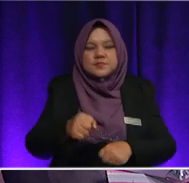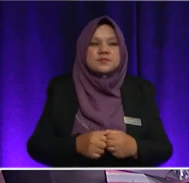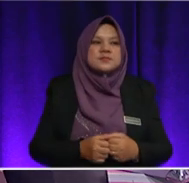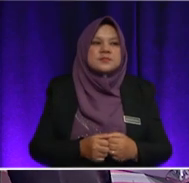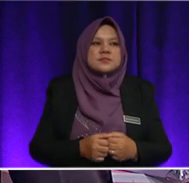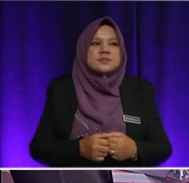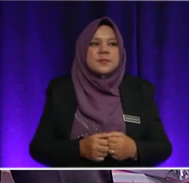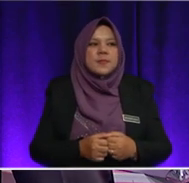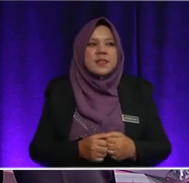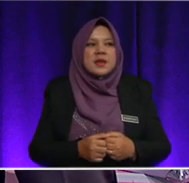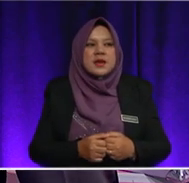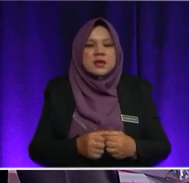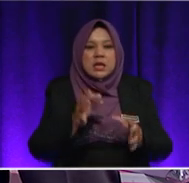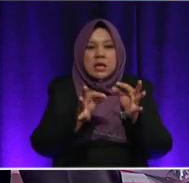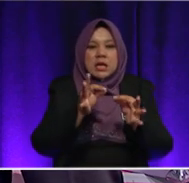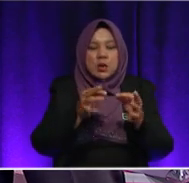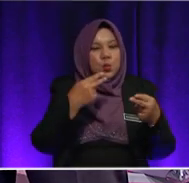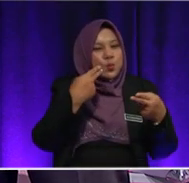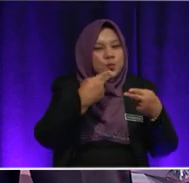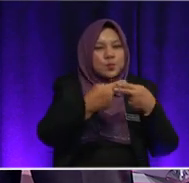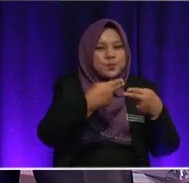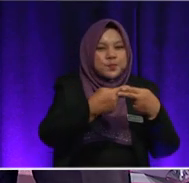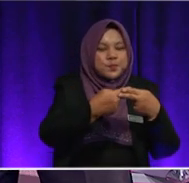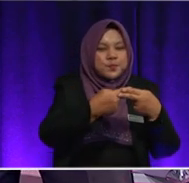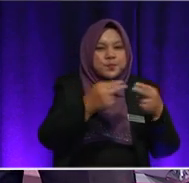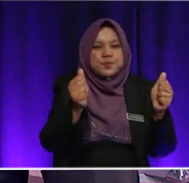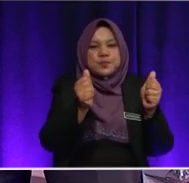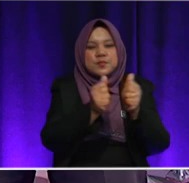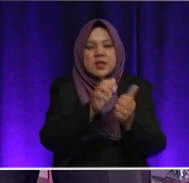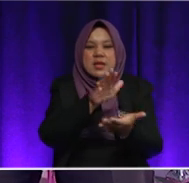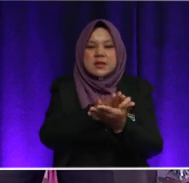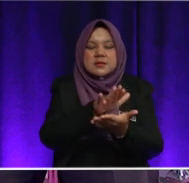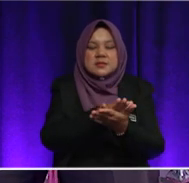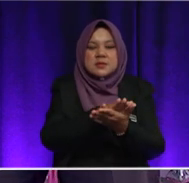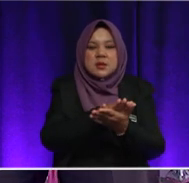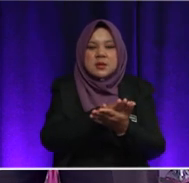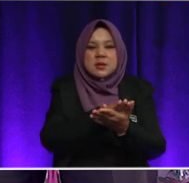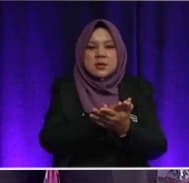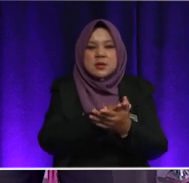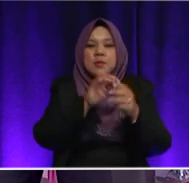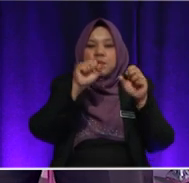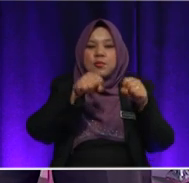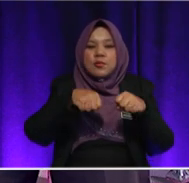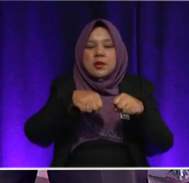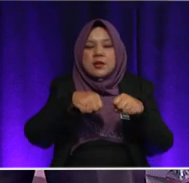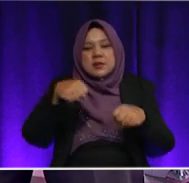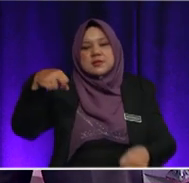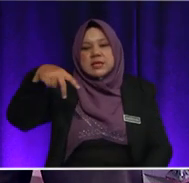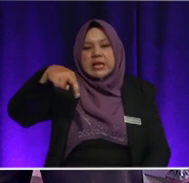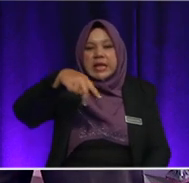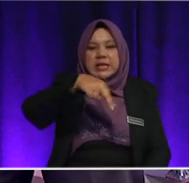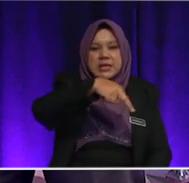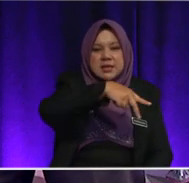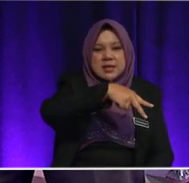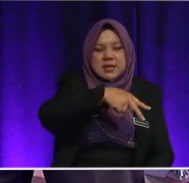mungkin kalau rumah kita hampir dengan sekolah boleh berikan rumah hampir dengan sekolah dia memilih untuk berjalan kaki